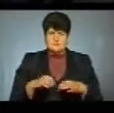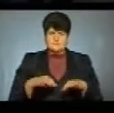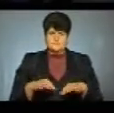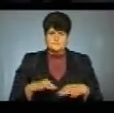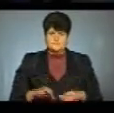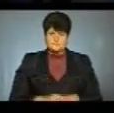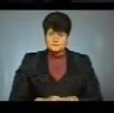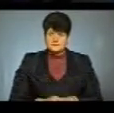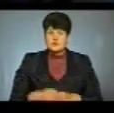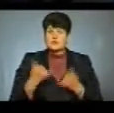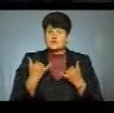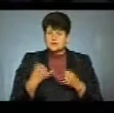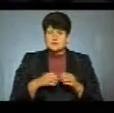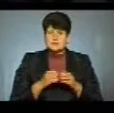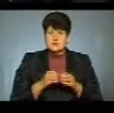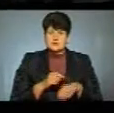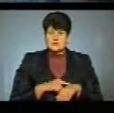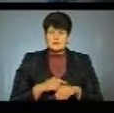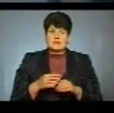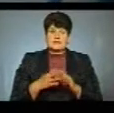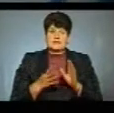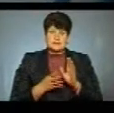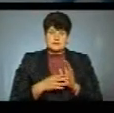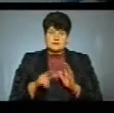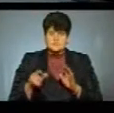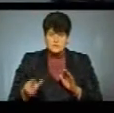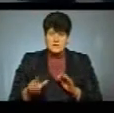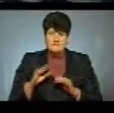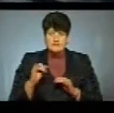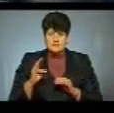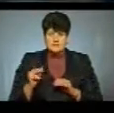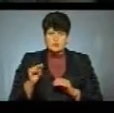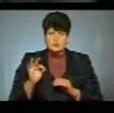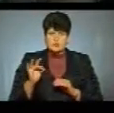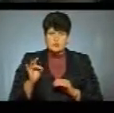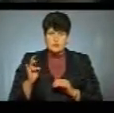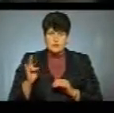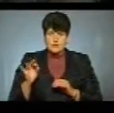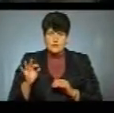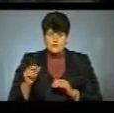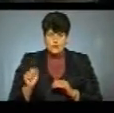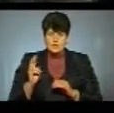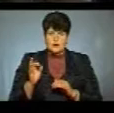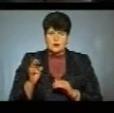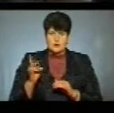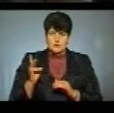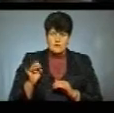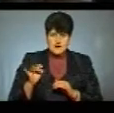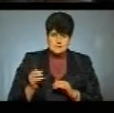автомобілів. Сьогодні о 10-й годині 19 мешканців вулиць Винниченка, Чорновола і Коновальця прийшли до міської ради.